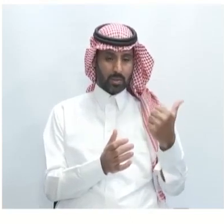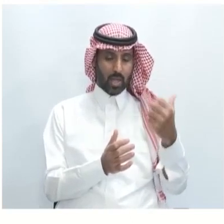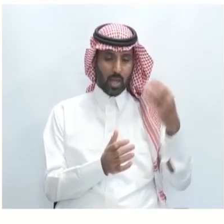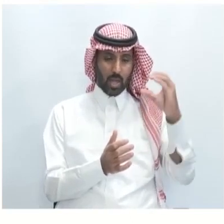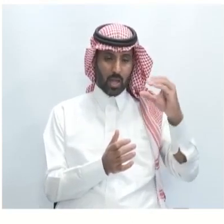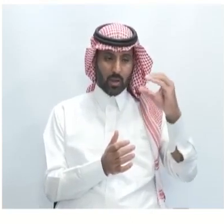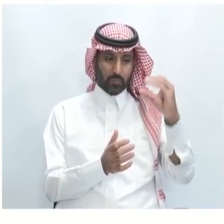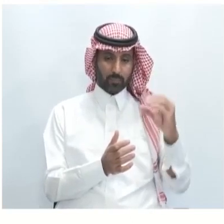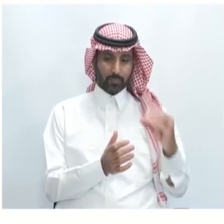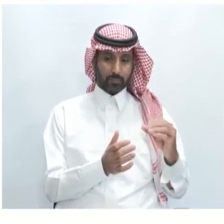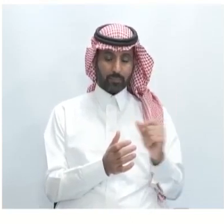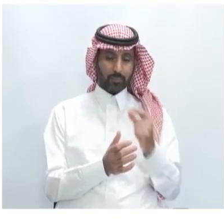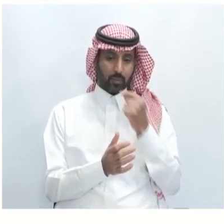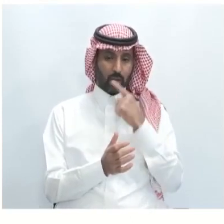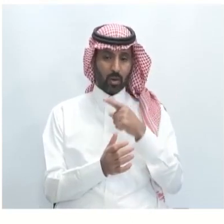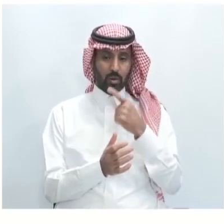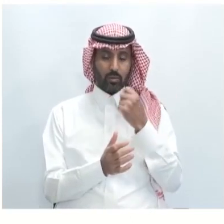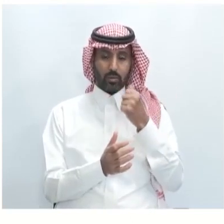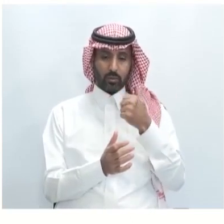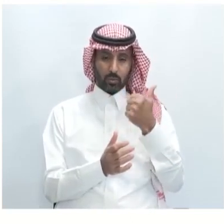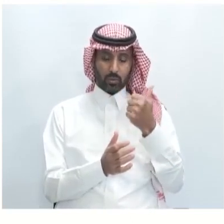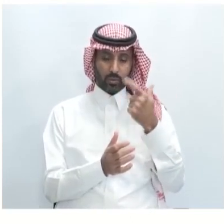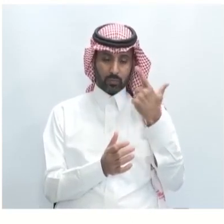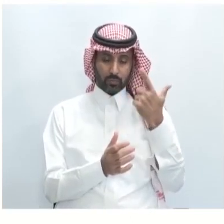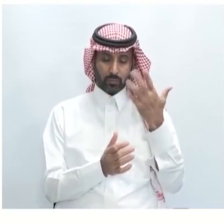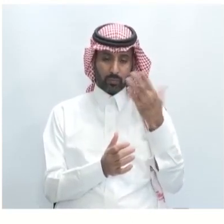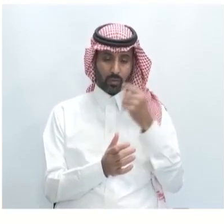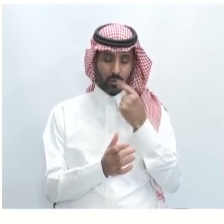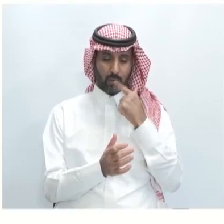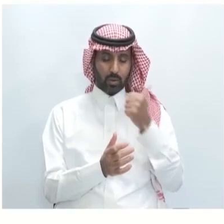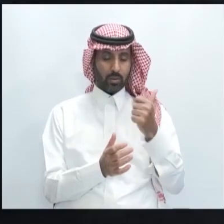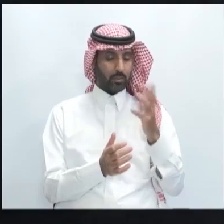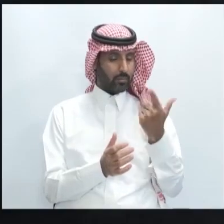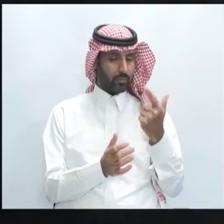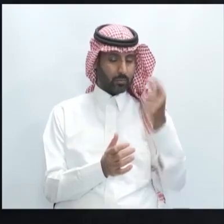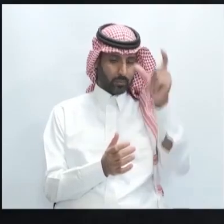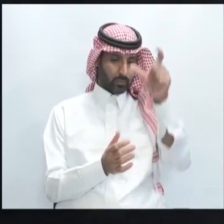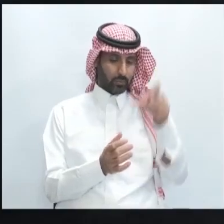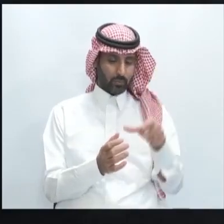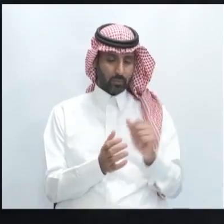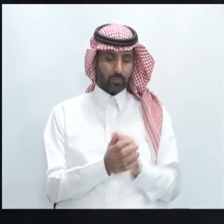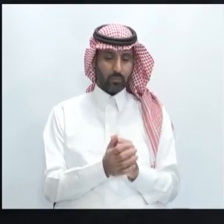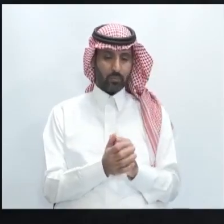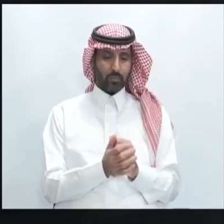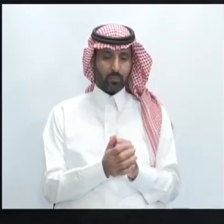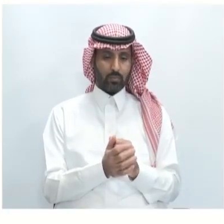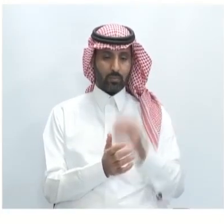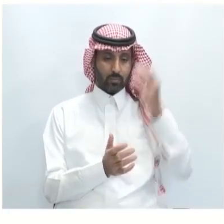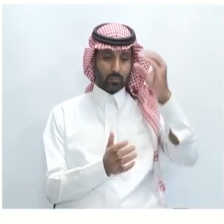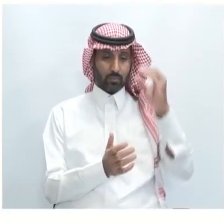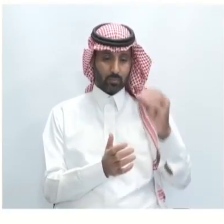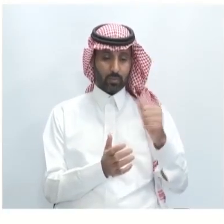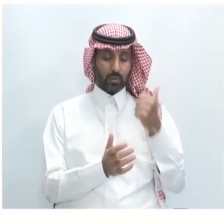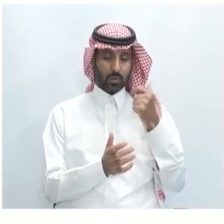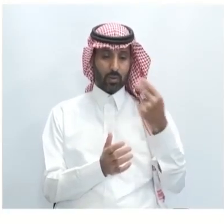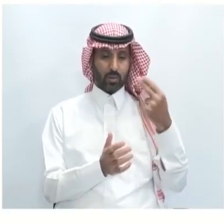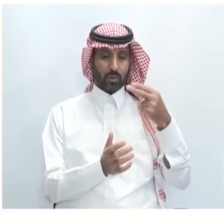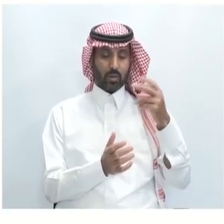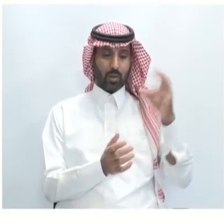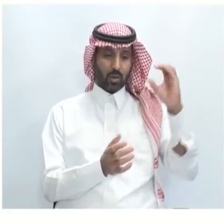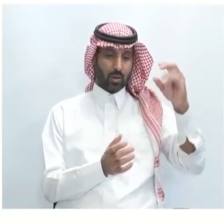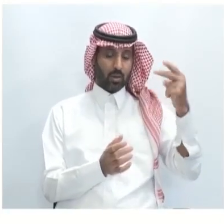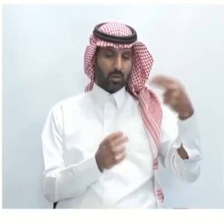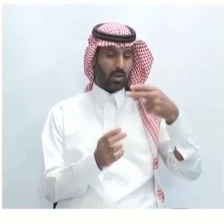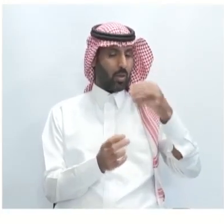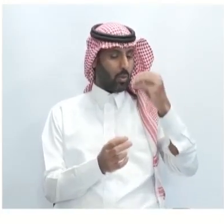رائع اذا هو سكر سداسي ما هي المجموعه الوظيفيه فيه لاحظ ما هي كربونيل اذا